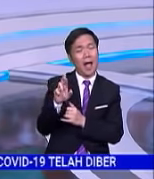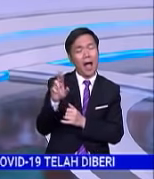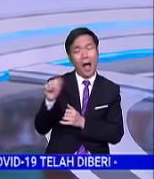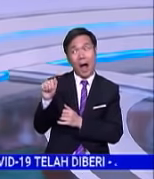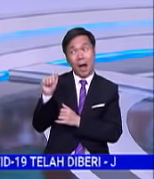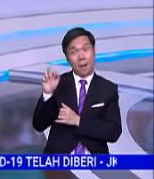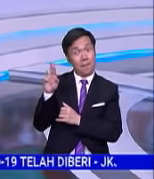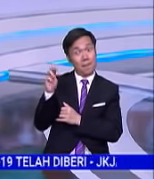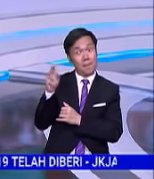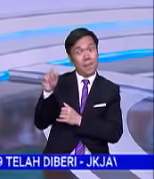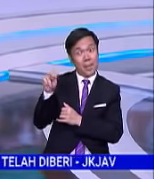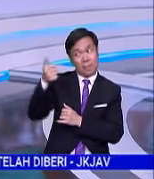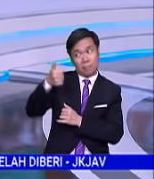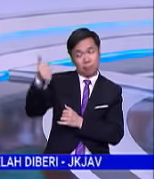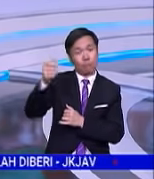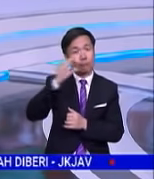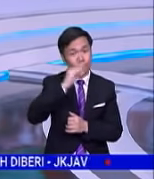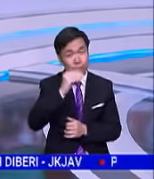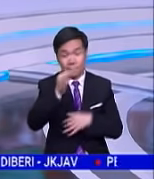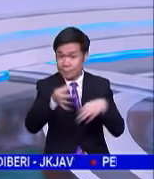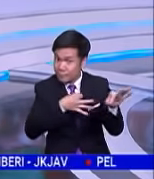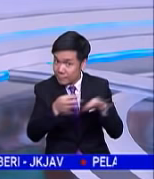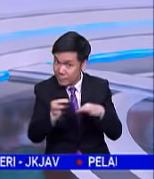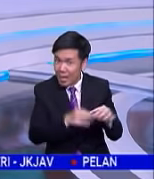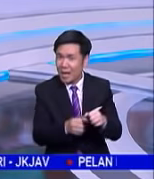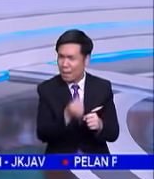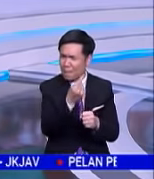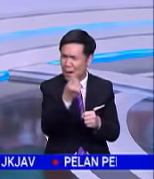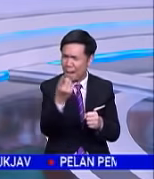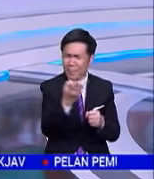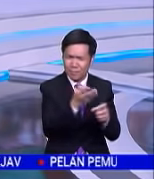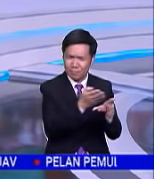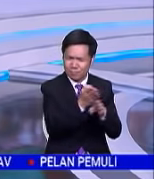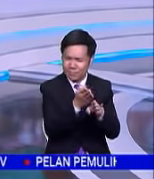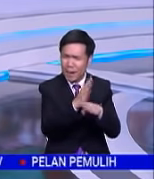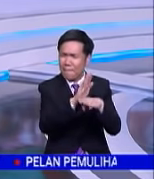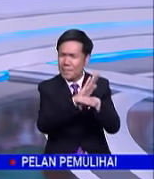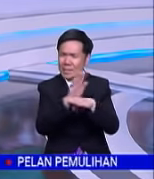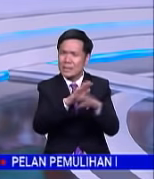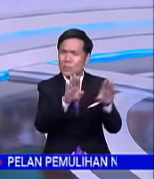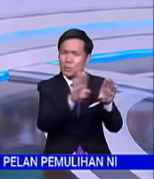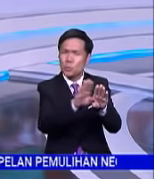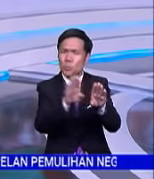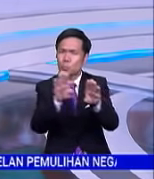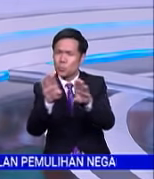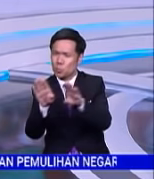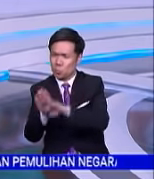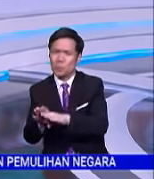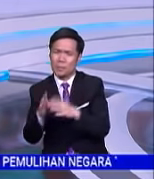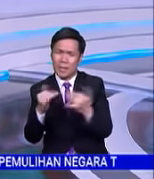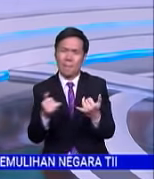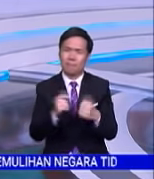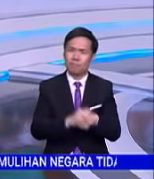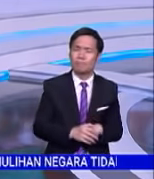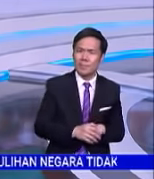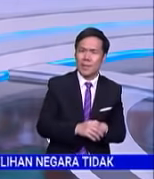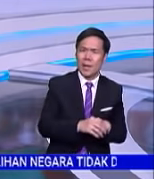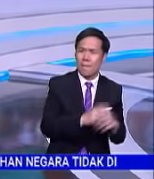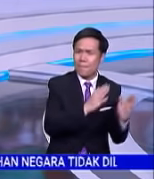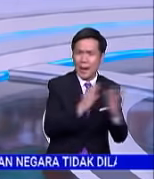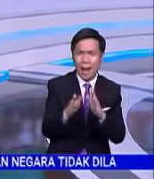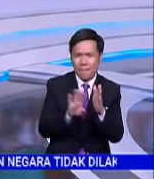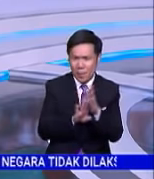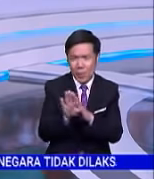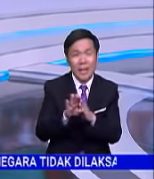Banias Pahamin, ia kerana terdapat beberapa sektor masih ditutup dalam beberapa fasa pelan pemulihan negara sebelum